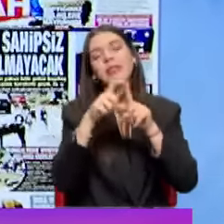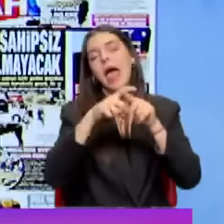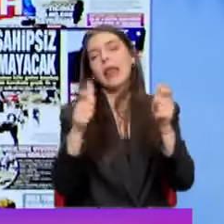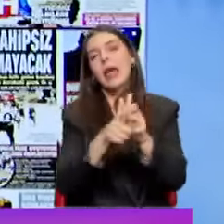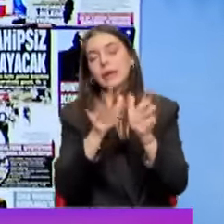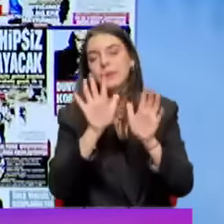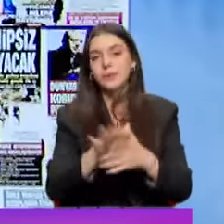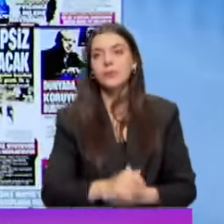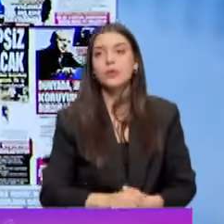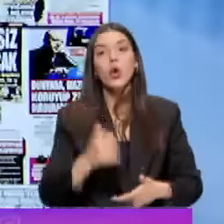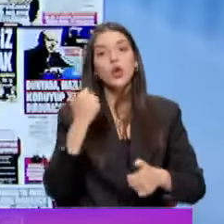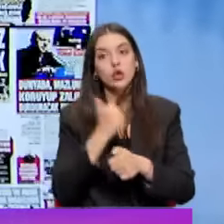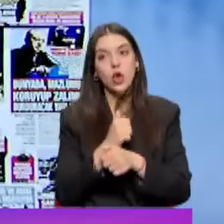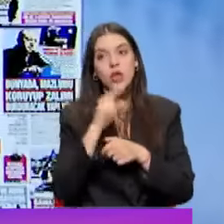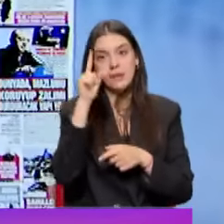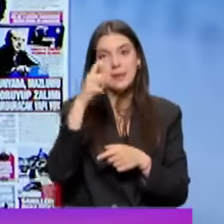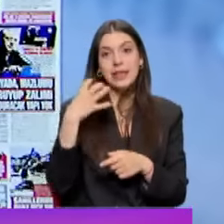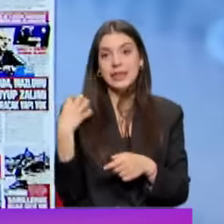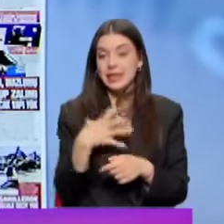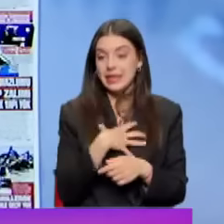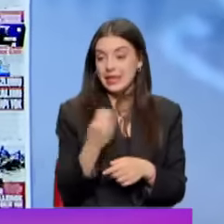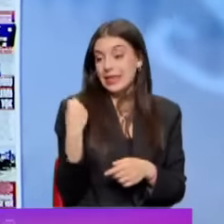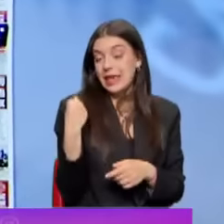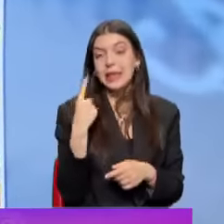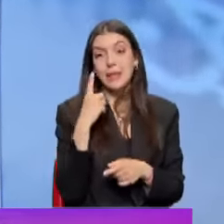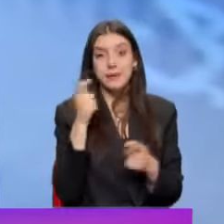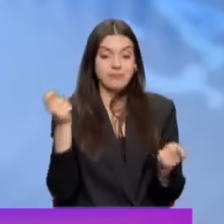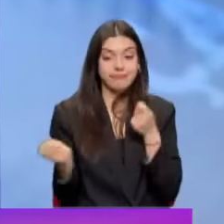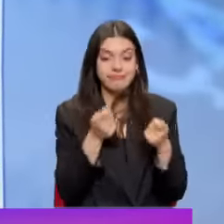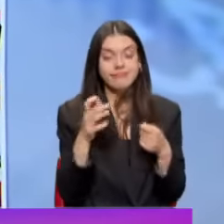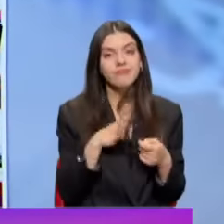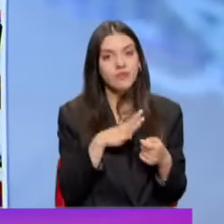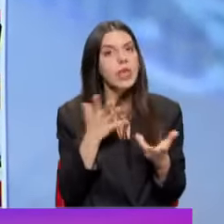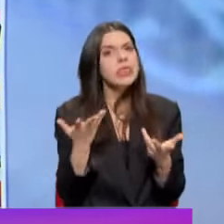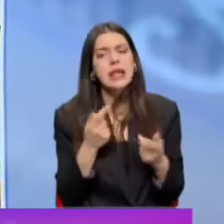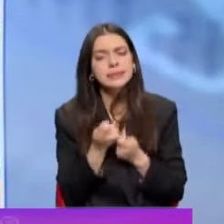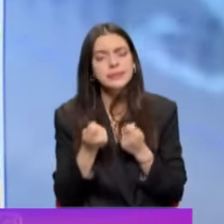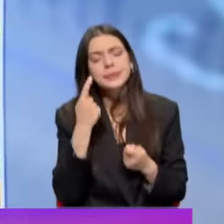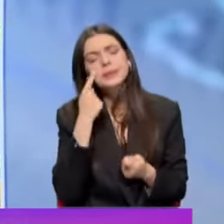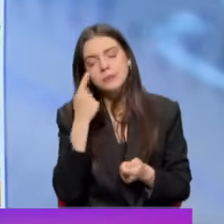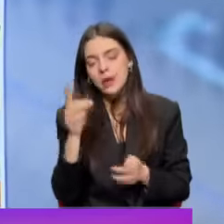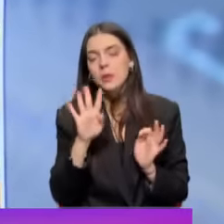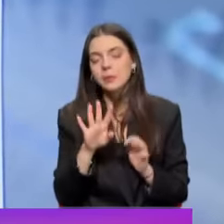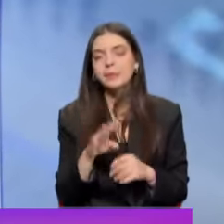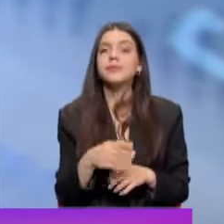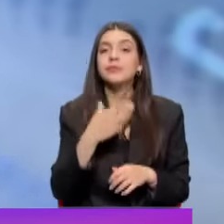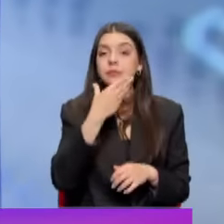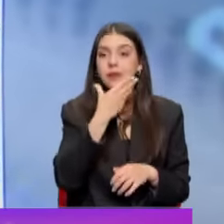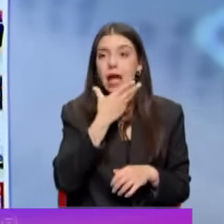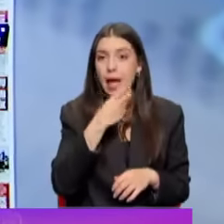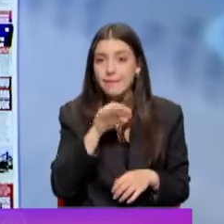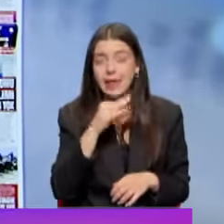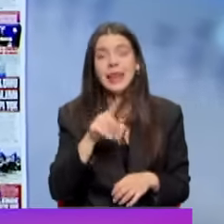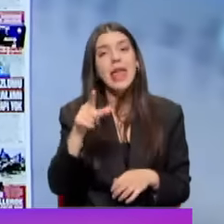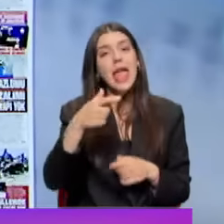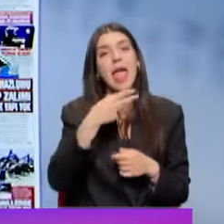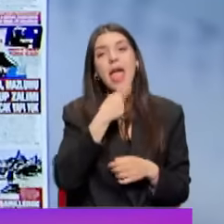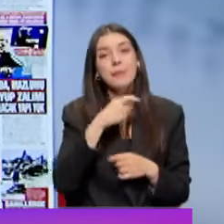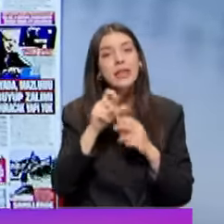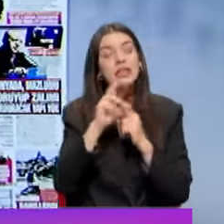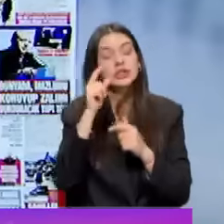özüpak yeni bir oluşum içerisinde nasıl bir oluşum ondan da bahsedelim emekli ve emekçiler federasyonu olarak yola